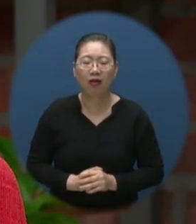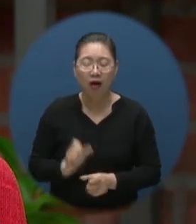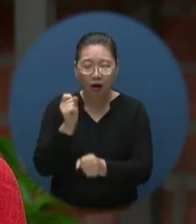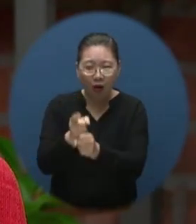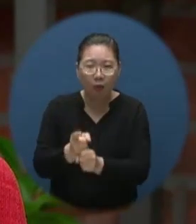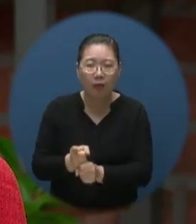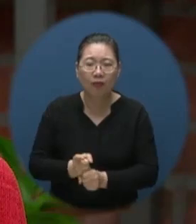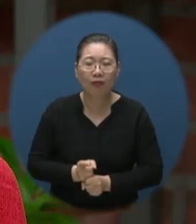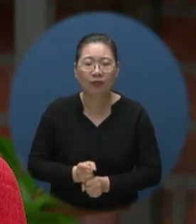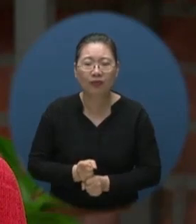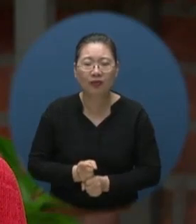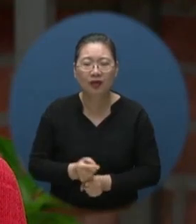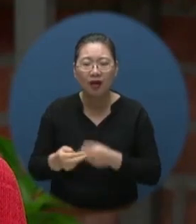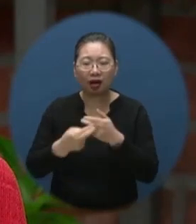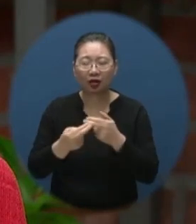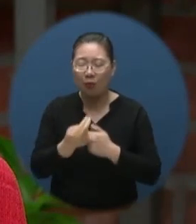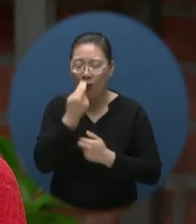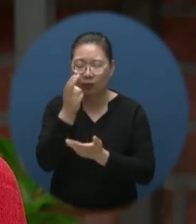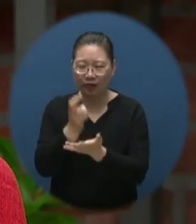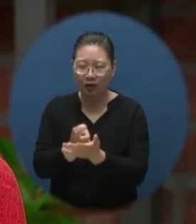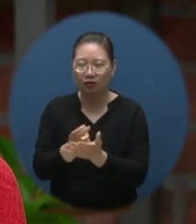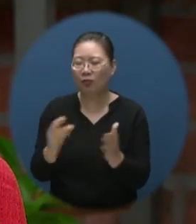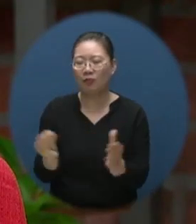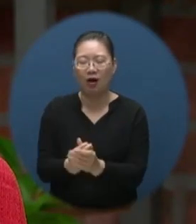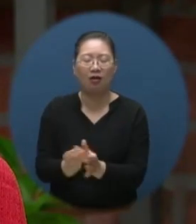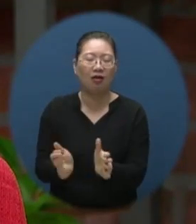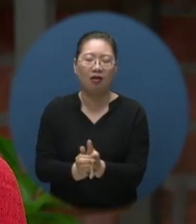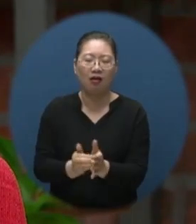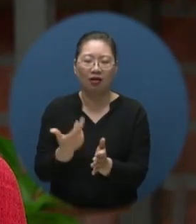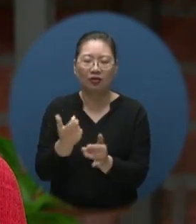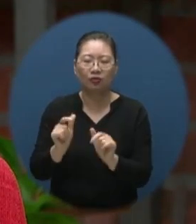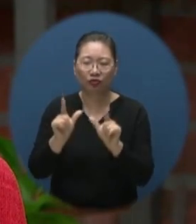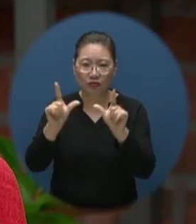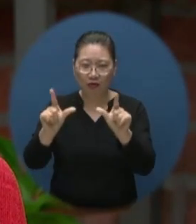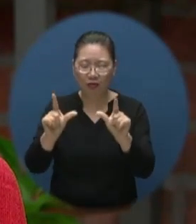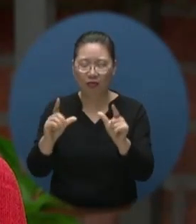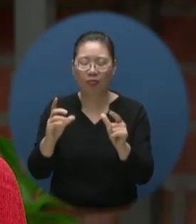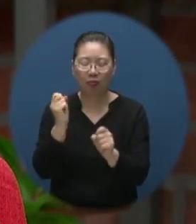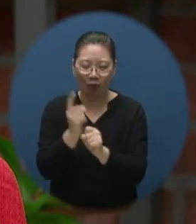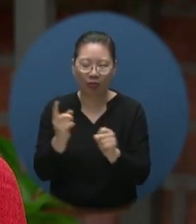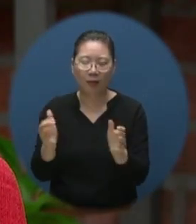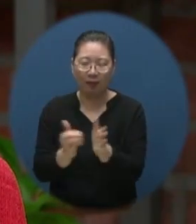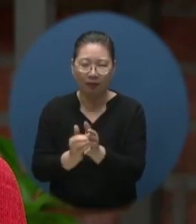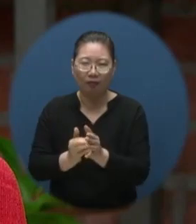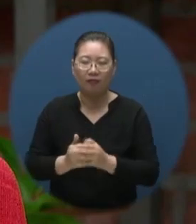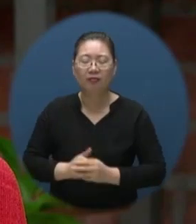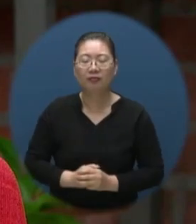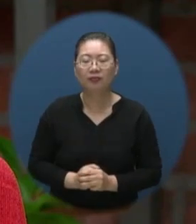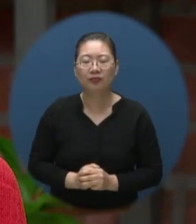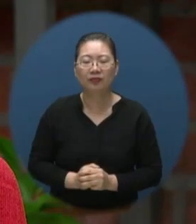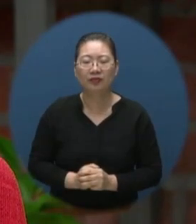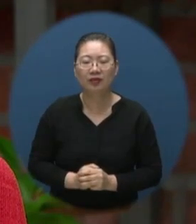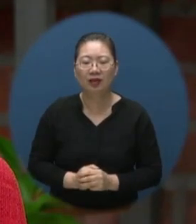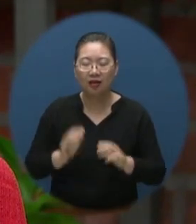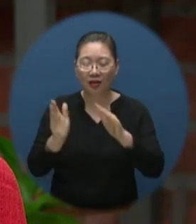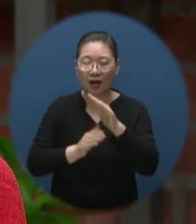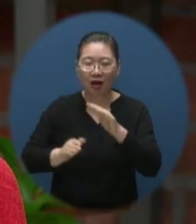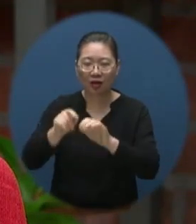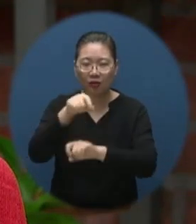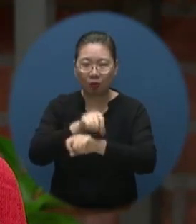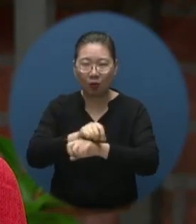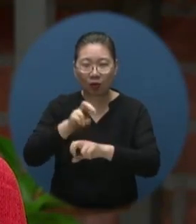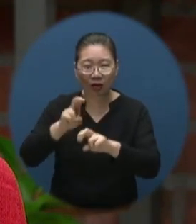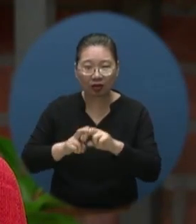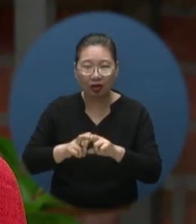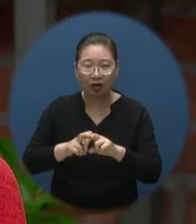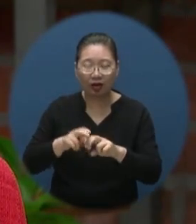이미 의료보험제도 다 돼 있고요. 76년에요. 그리고 이 관공서에는